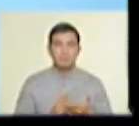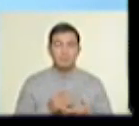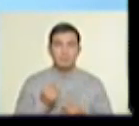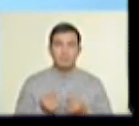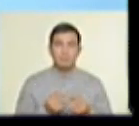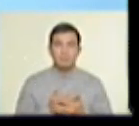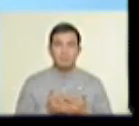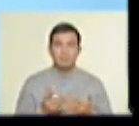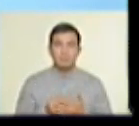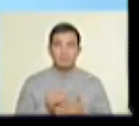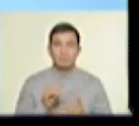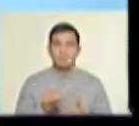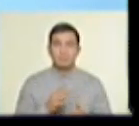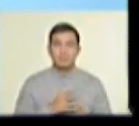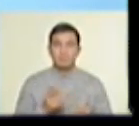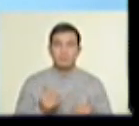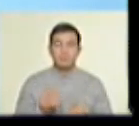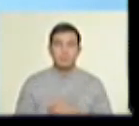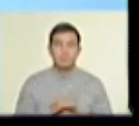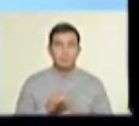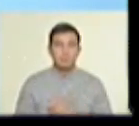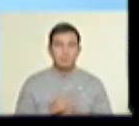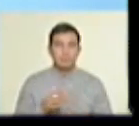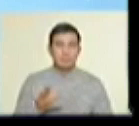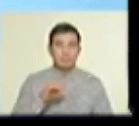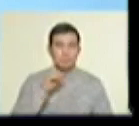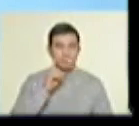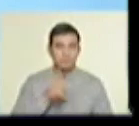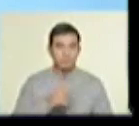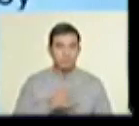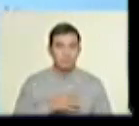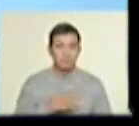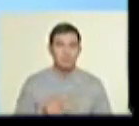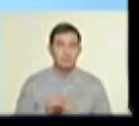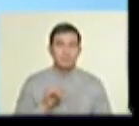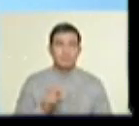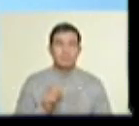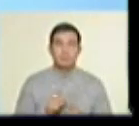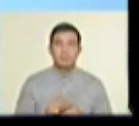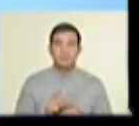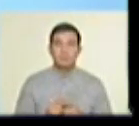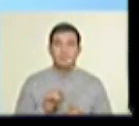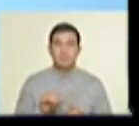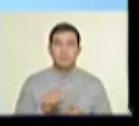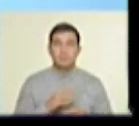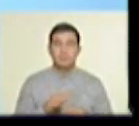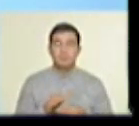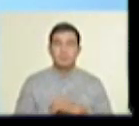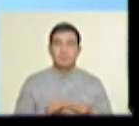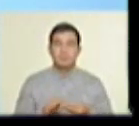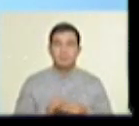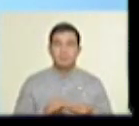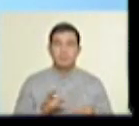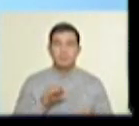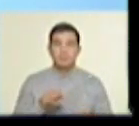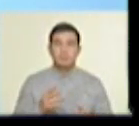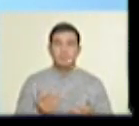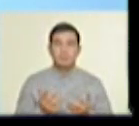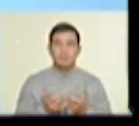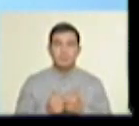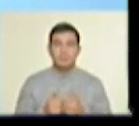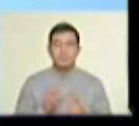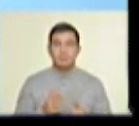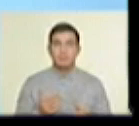so'zichi. Barakalla, siz anglab yetgan bo'lsangiz kerak, ushbu so'z ham aynan takroriy otlar